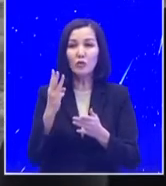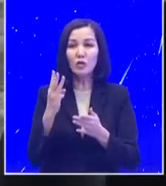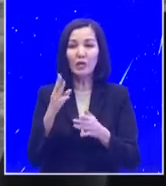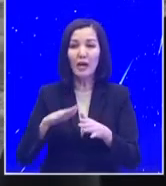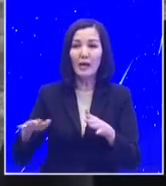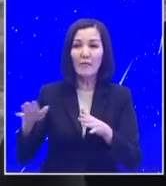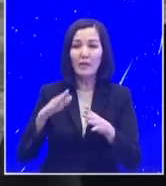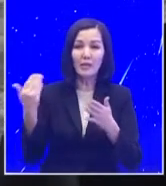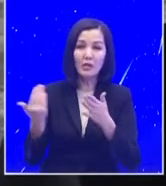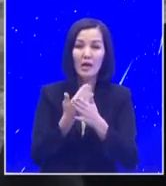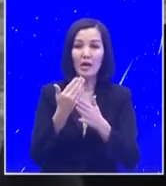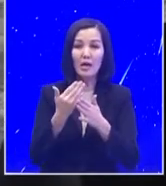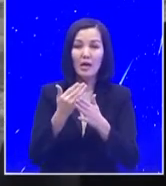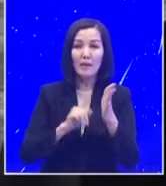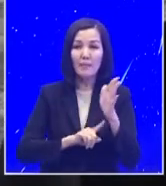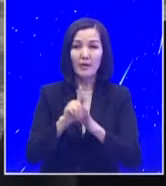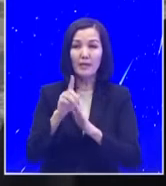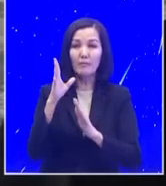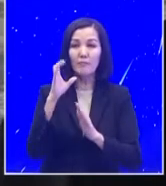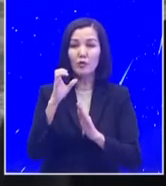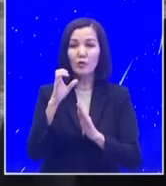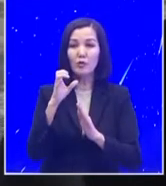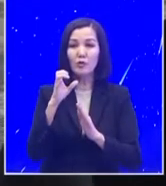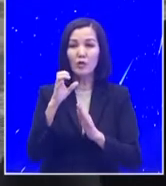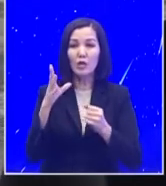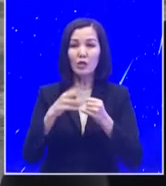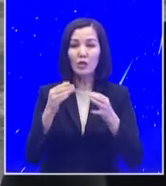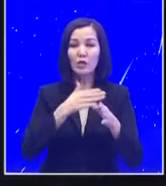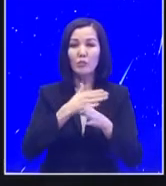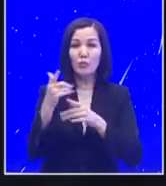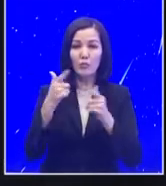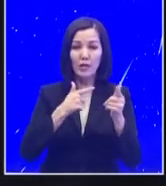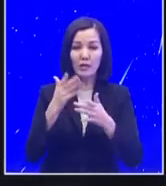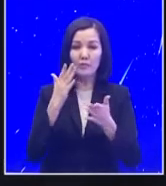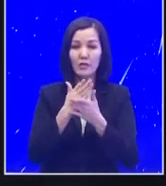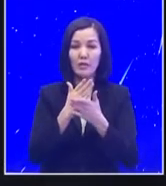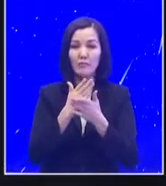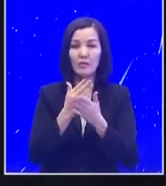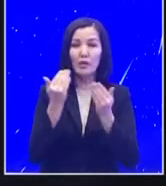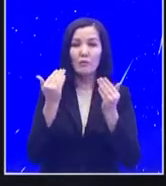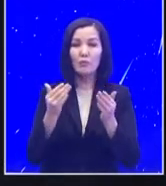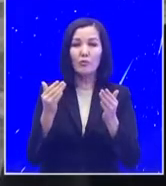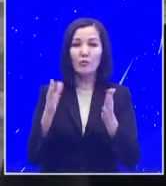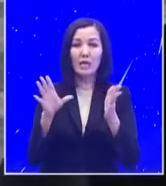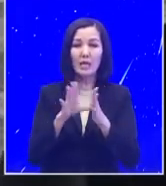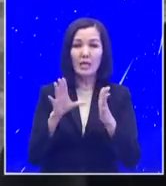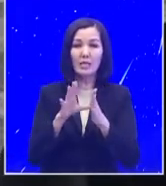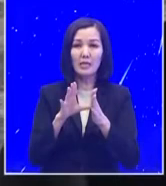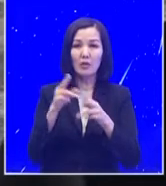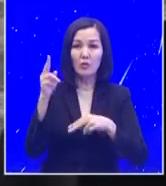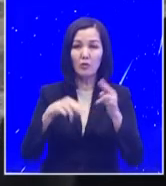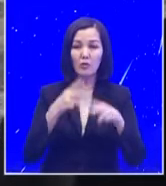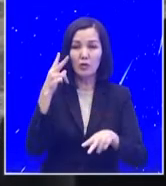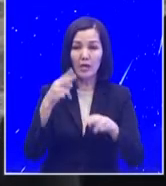аймағы бар. Бұл жерде биылғы жылы 500 жер телімін беруге дайындап жатырмыз. Бүгін электр желісі құрылысы бітеді